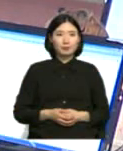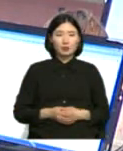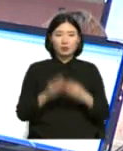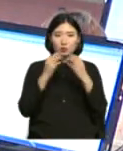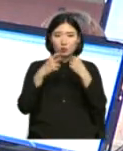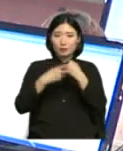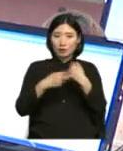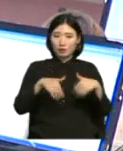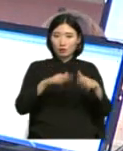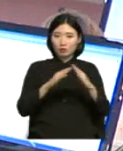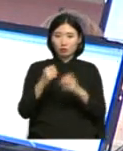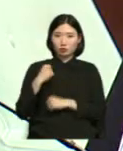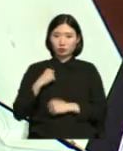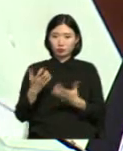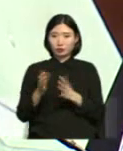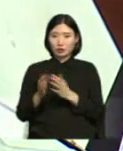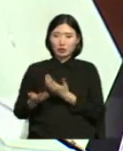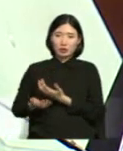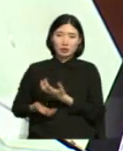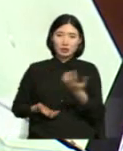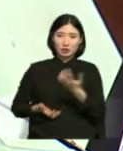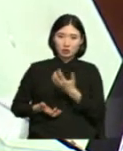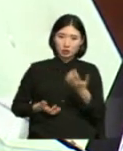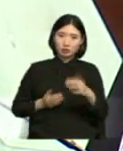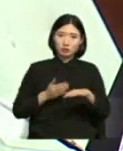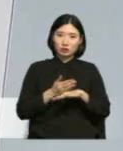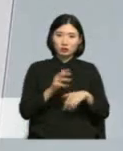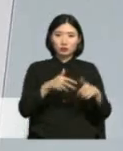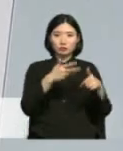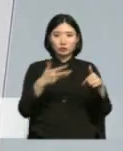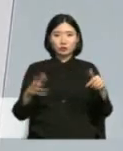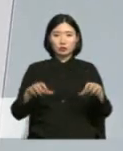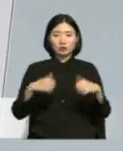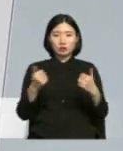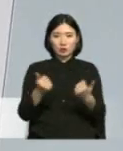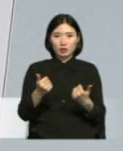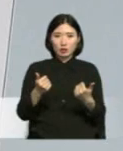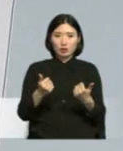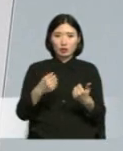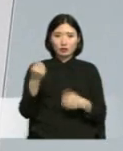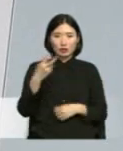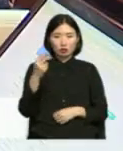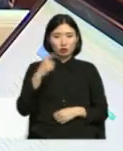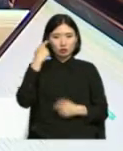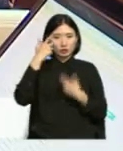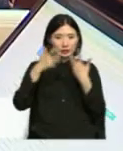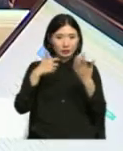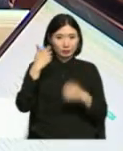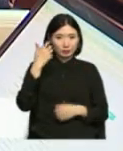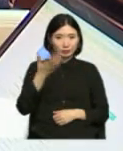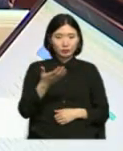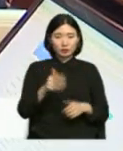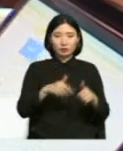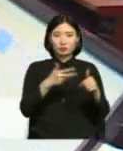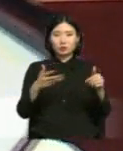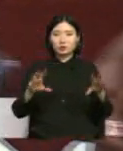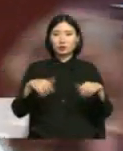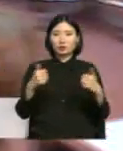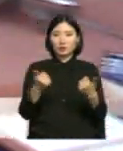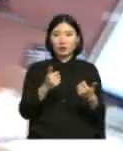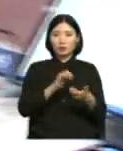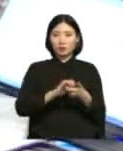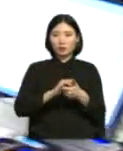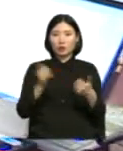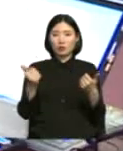종합병원 건립과 군부대 이전 사업 지연 문제는 금천구의회 구정질문 단골 주제. 이번 금천구의회